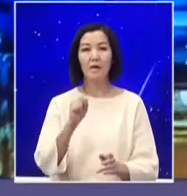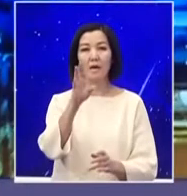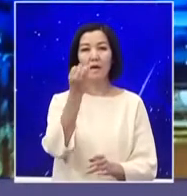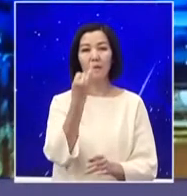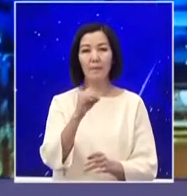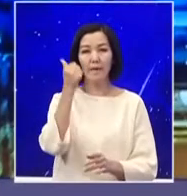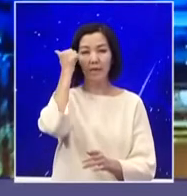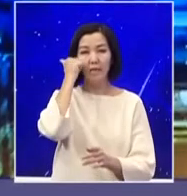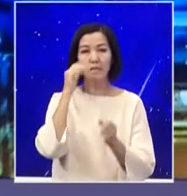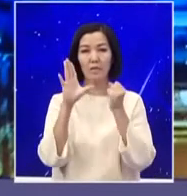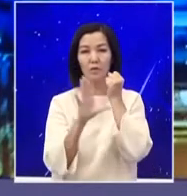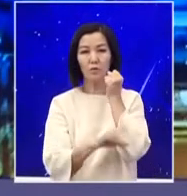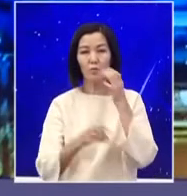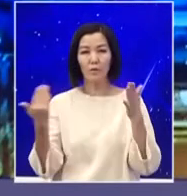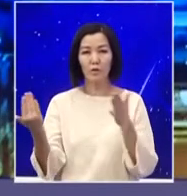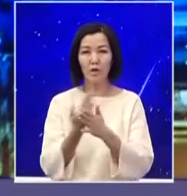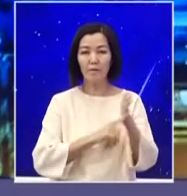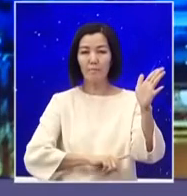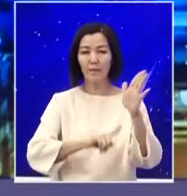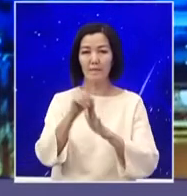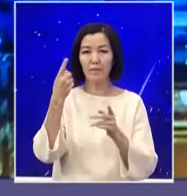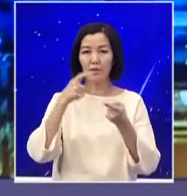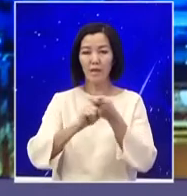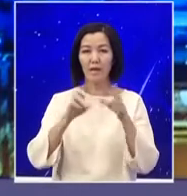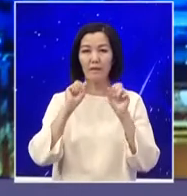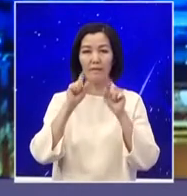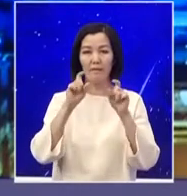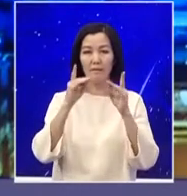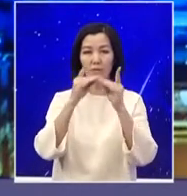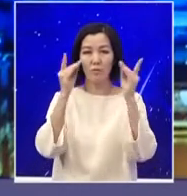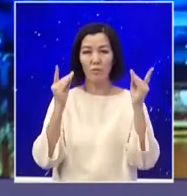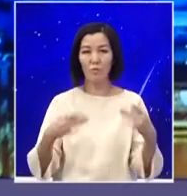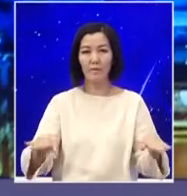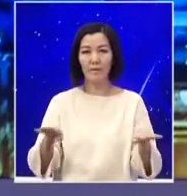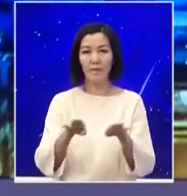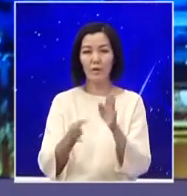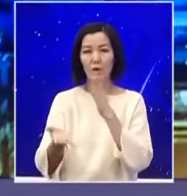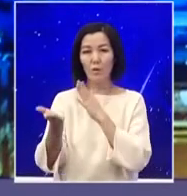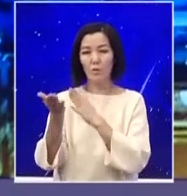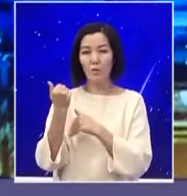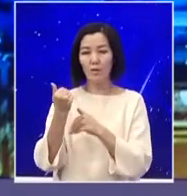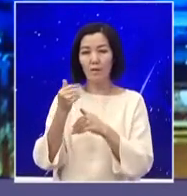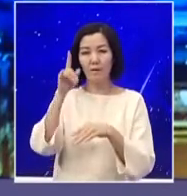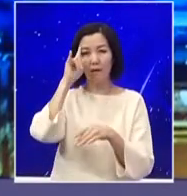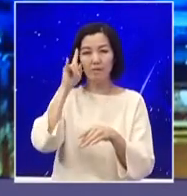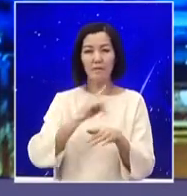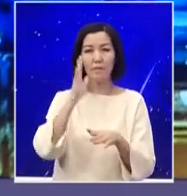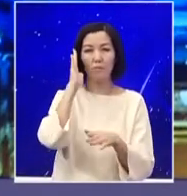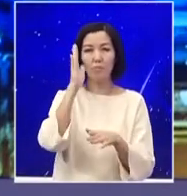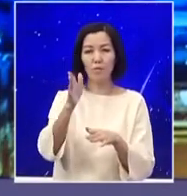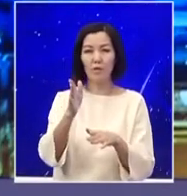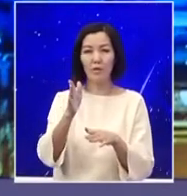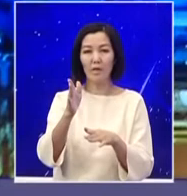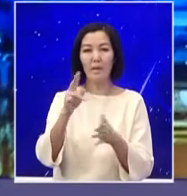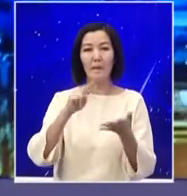Абай ескінің соңы мен жаңаның басын жалғаған алтын көпір. Өткен ғасыр 9-сында елдің болашақ бағдарын айқындап